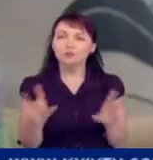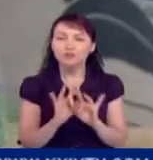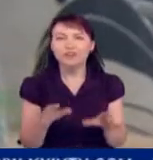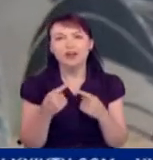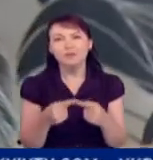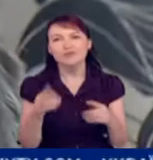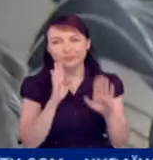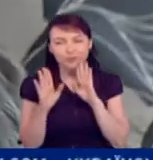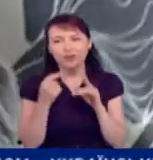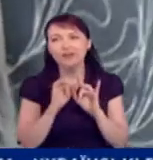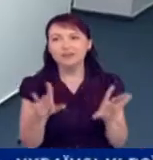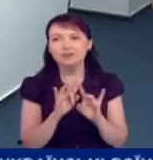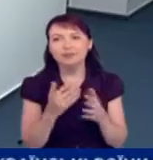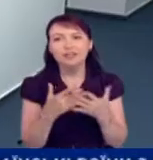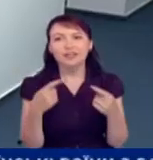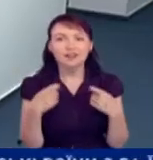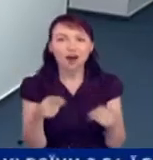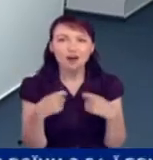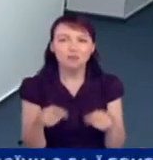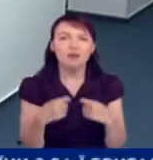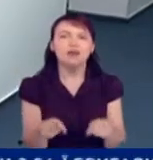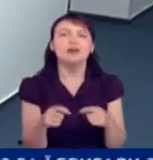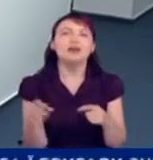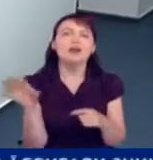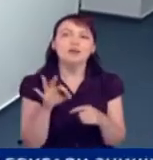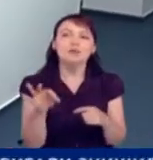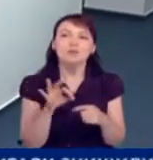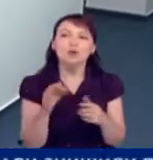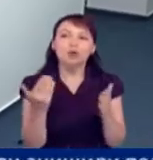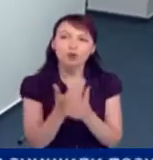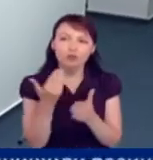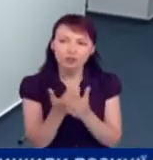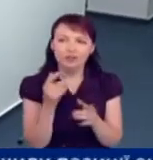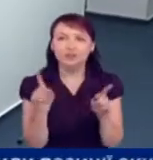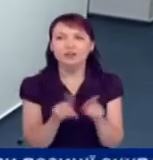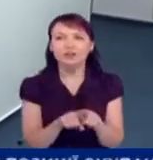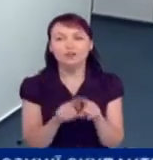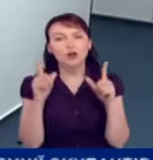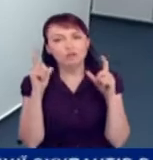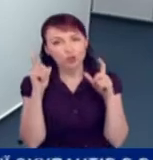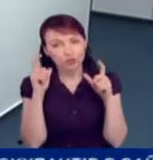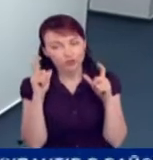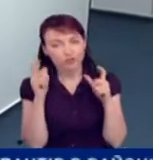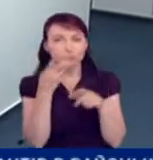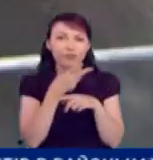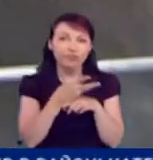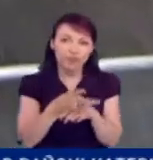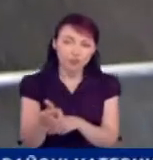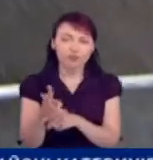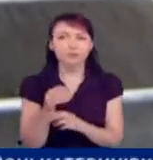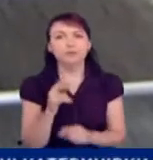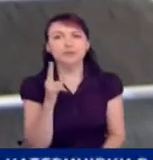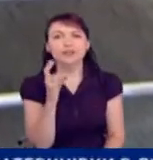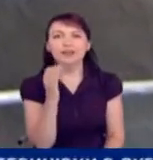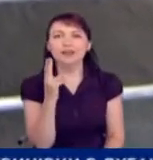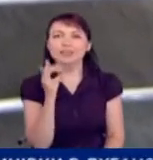всякі сільгоспівські ярмарки, про всякі новини також. Фотографуємо його, відео знімаємо. У Кексика